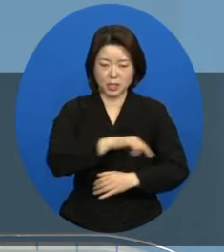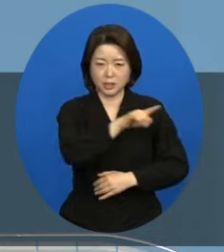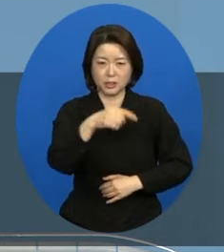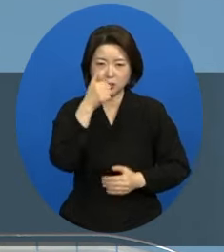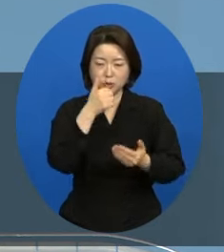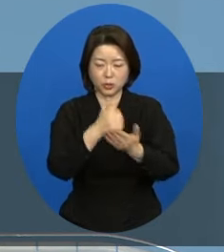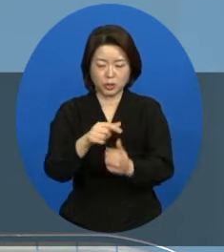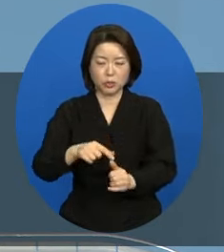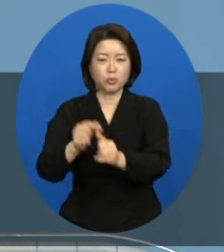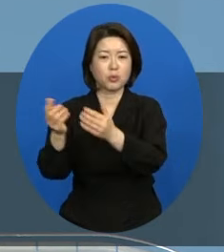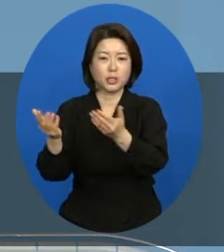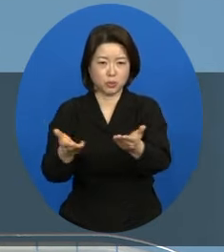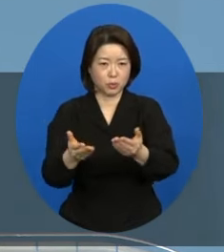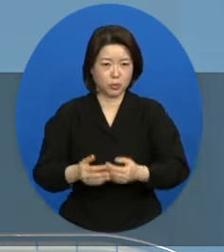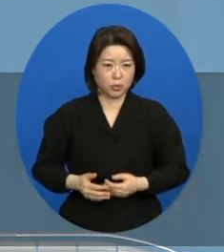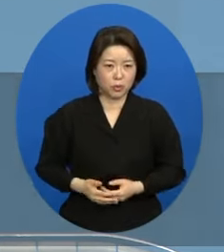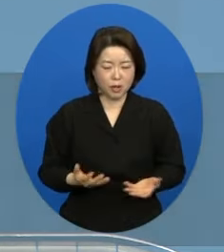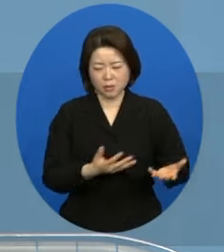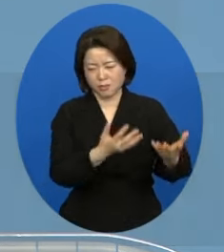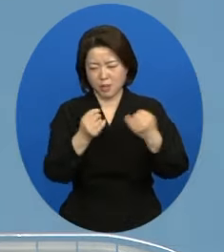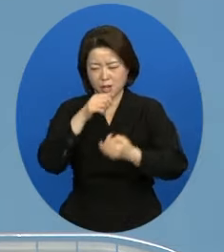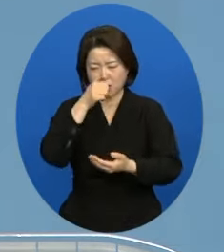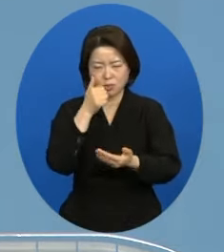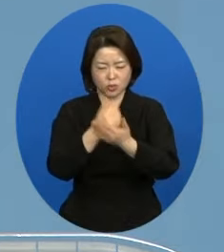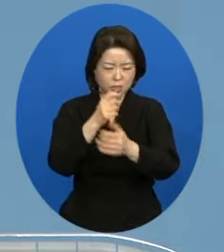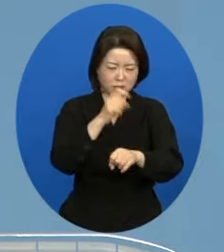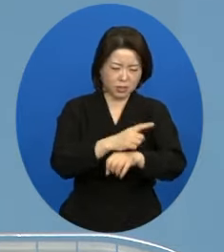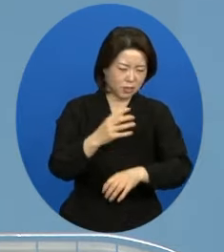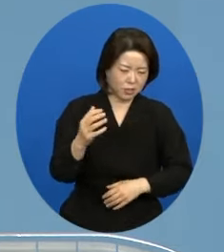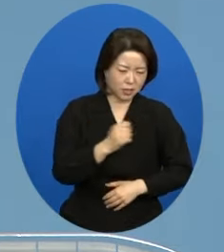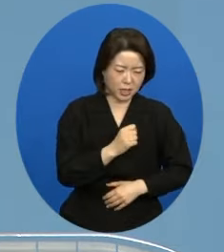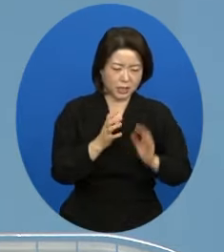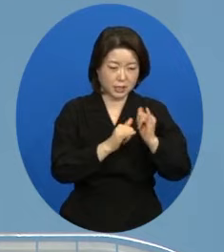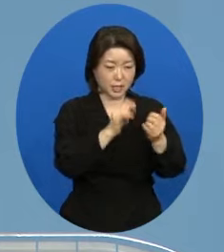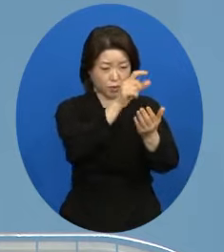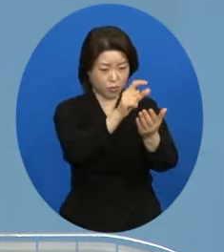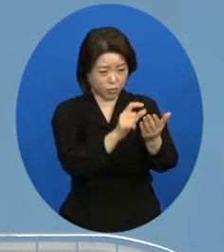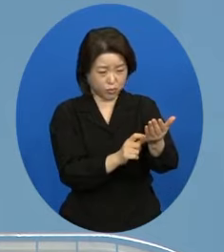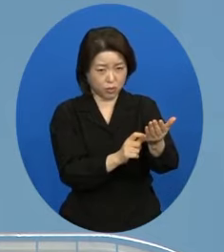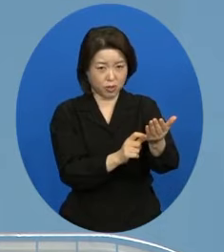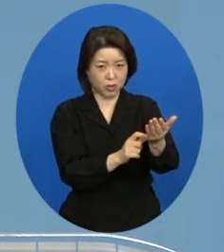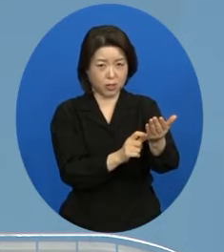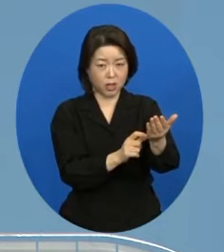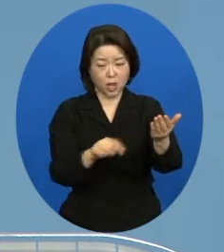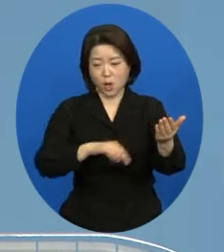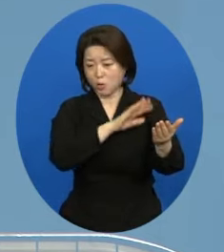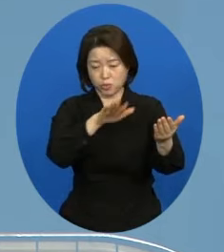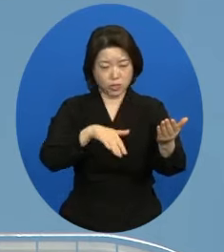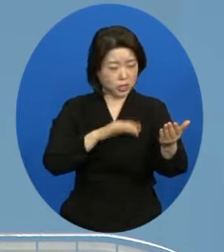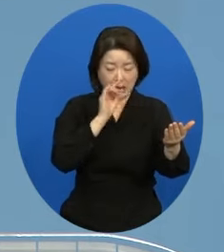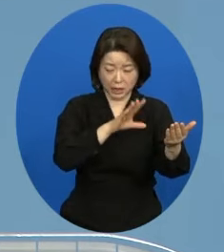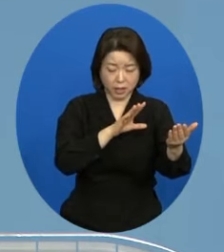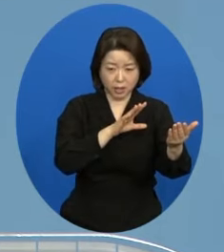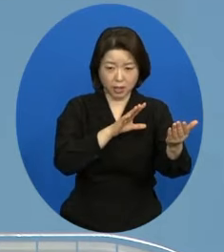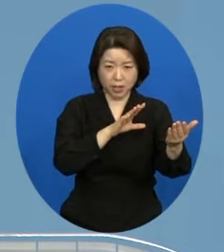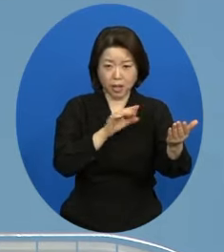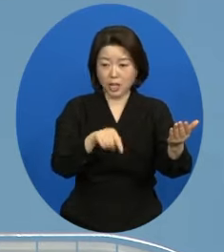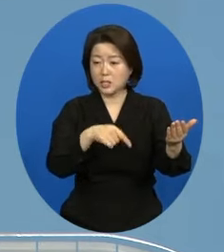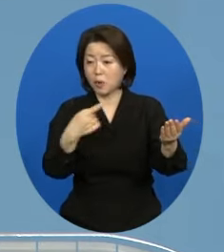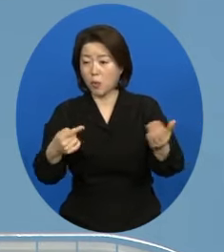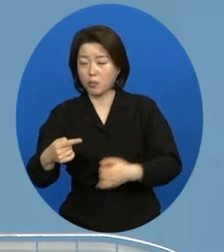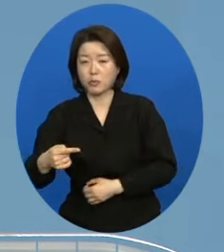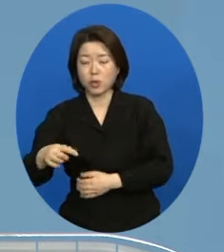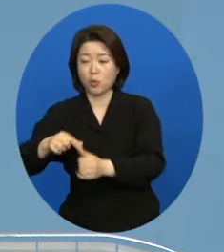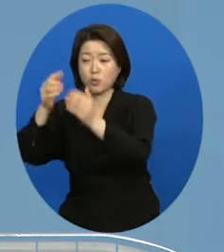구원하실 것이다 수많은 죄성을 가진 사람들이 쭉 나온 다음에 우리로는 안 되는데 그래서 외부로부터